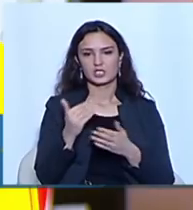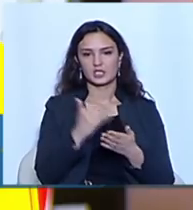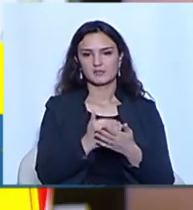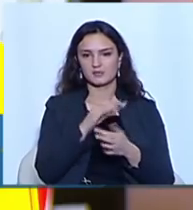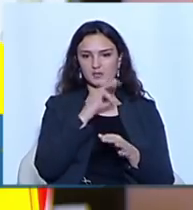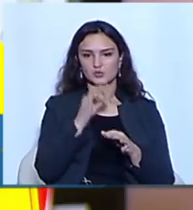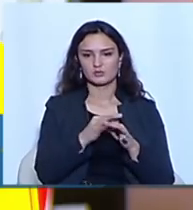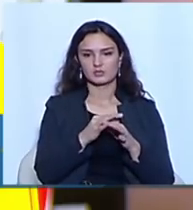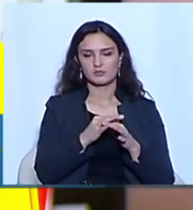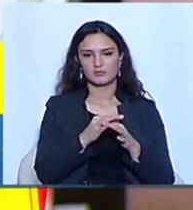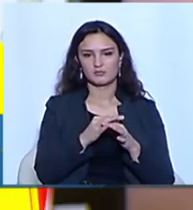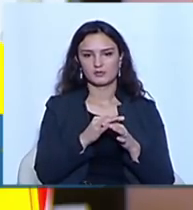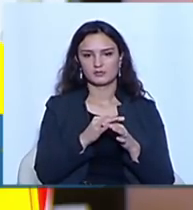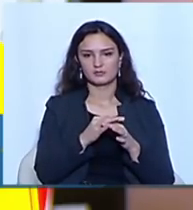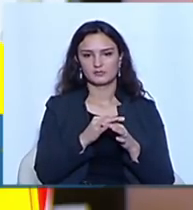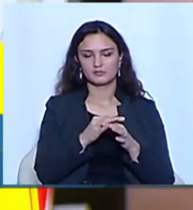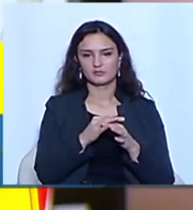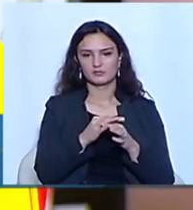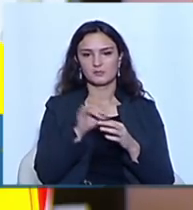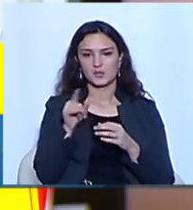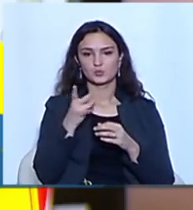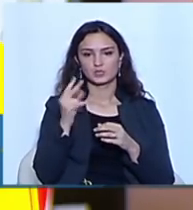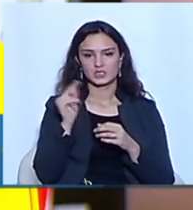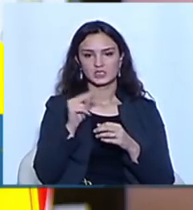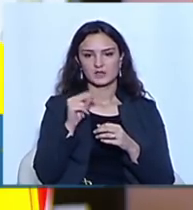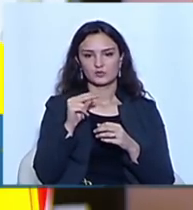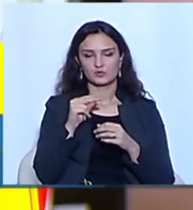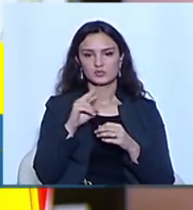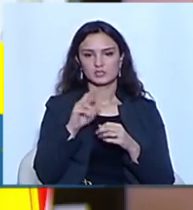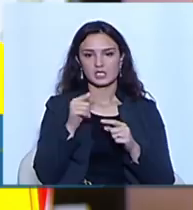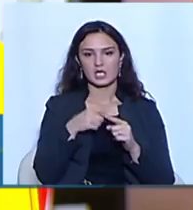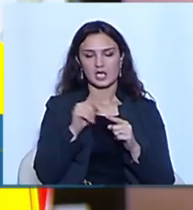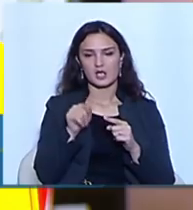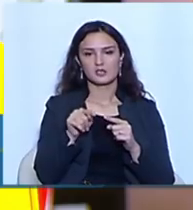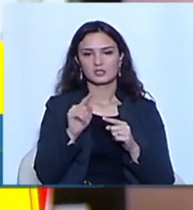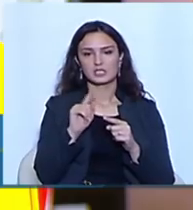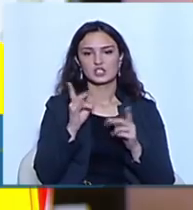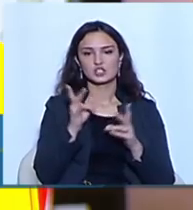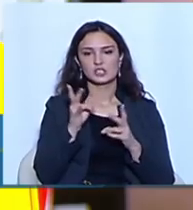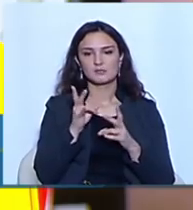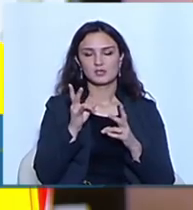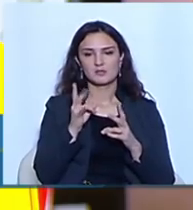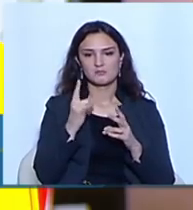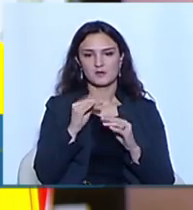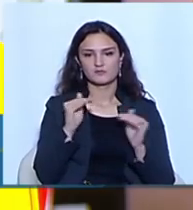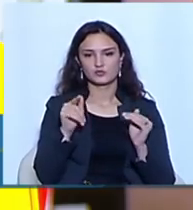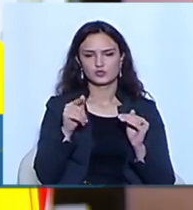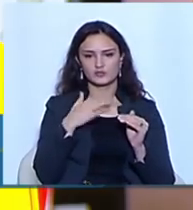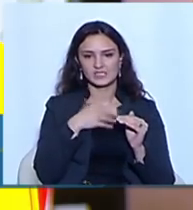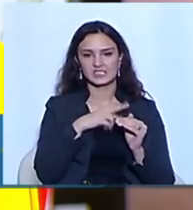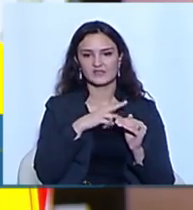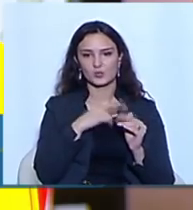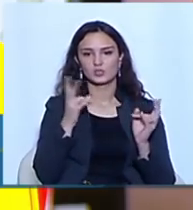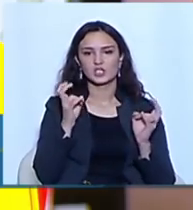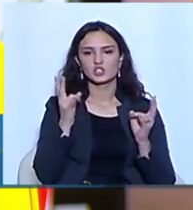შედეგებზე პასუხისმგებლობა. მან უნდა ისწავლოს და აი აქ მივდივართ, რა ჭირდება ბავშვს. ჩვენი